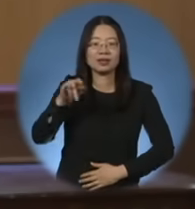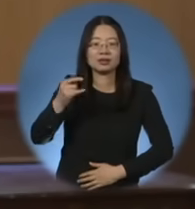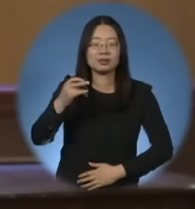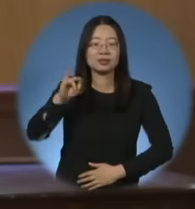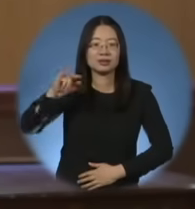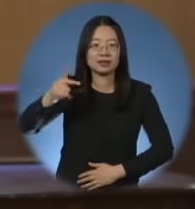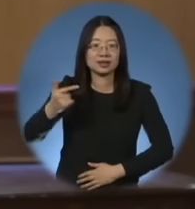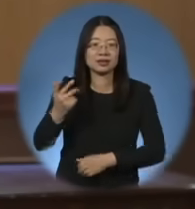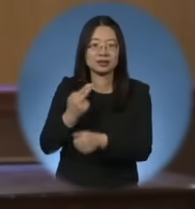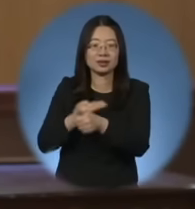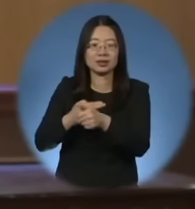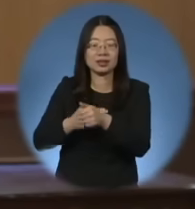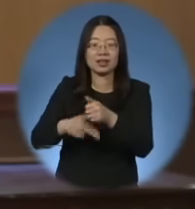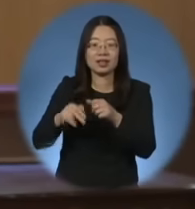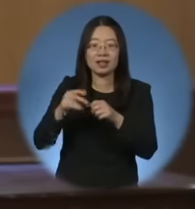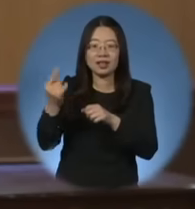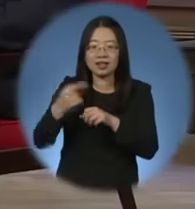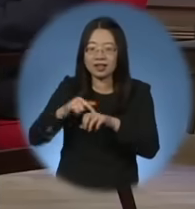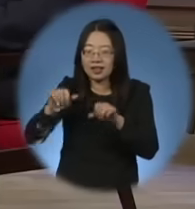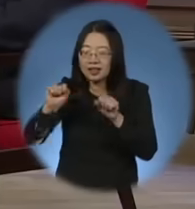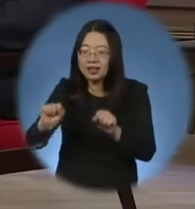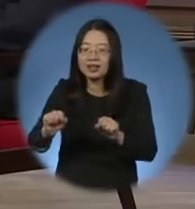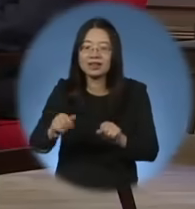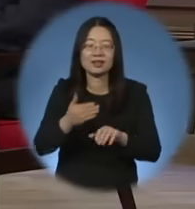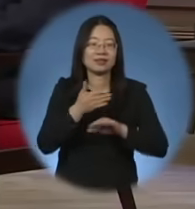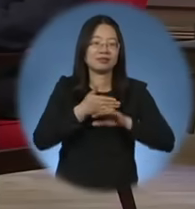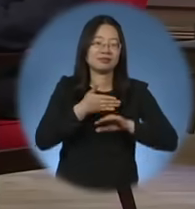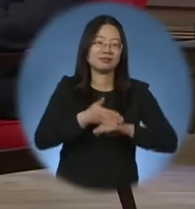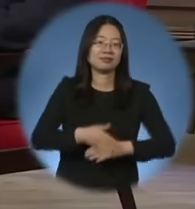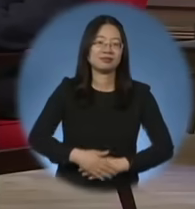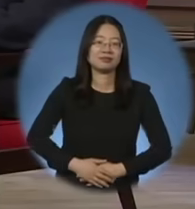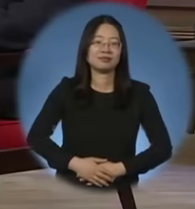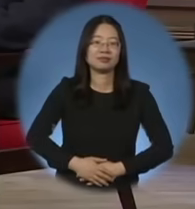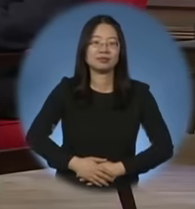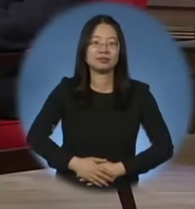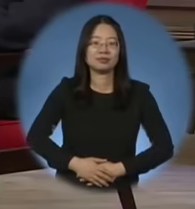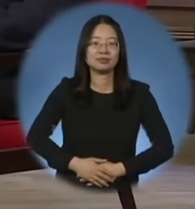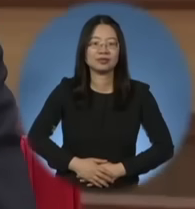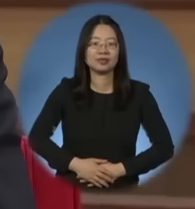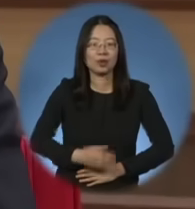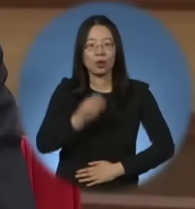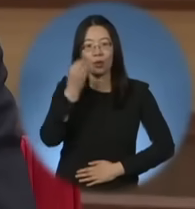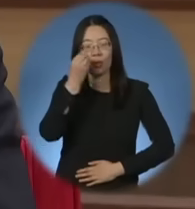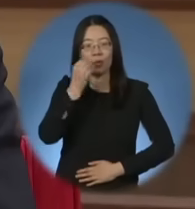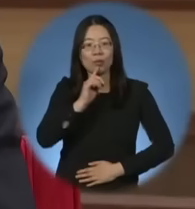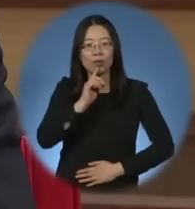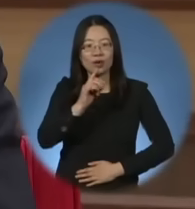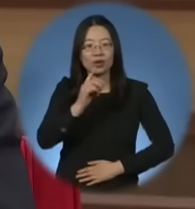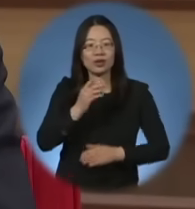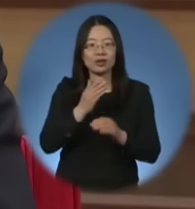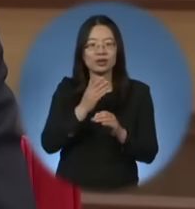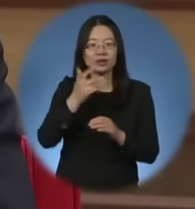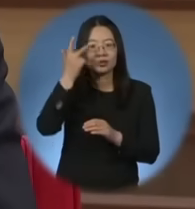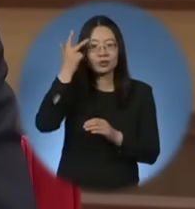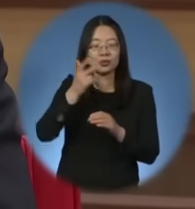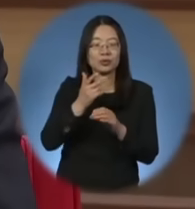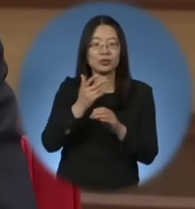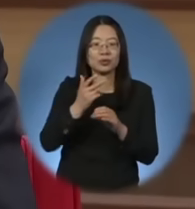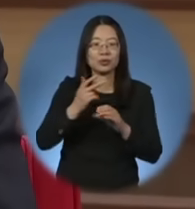sin 교수이신 교수님 어서 오십시오네 감사합니다네 어마어마합니다 조선